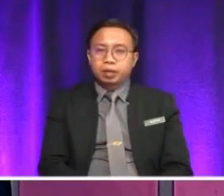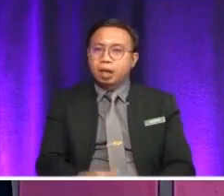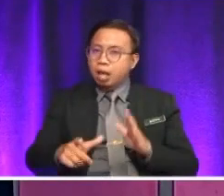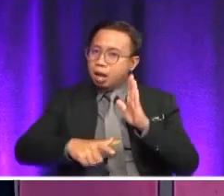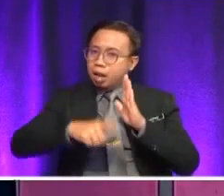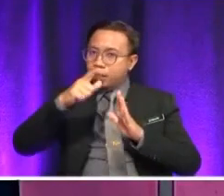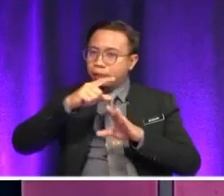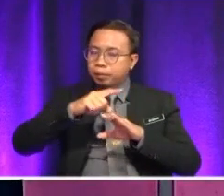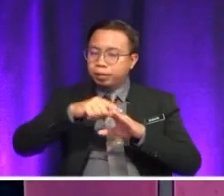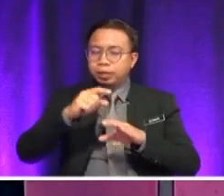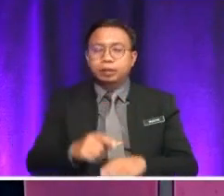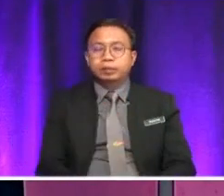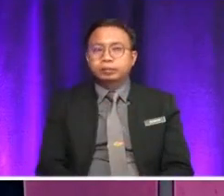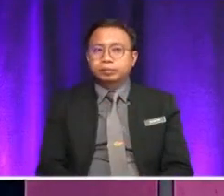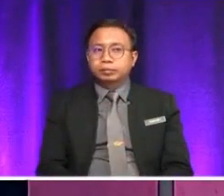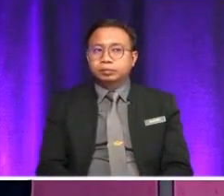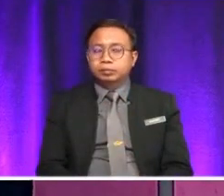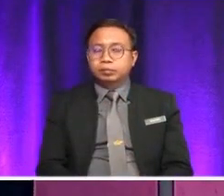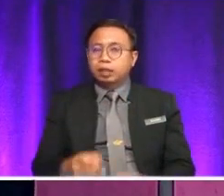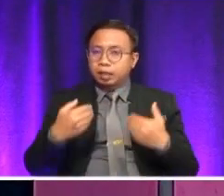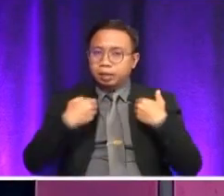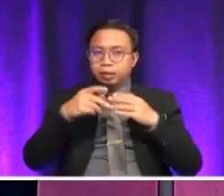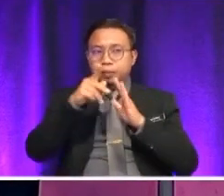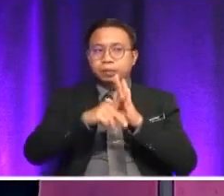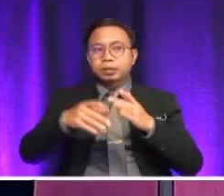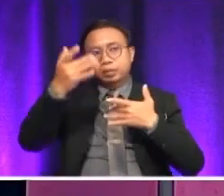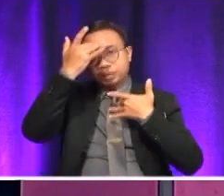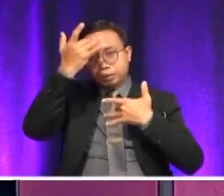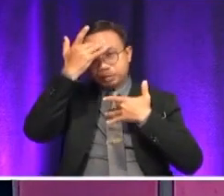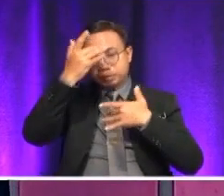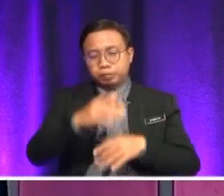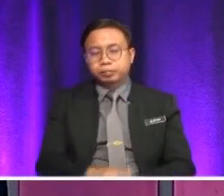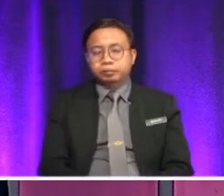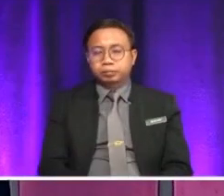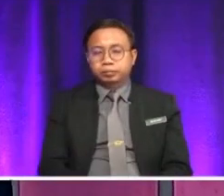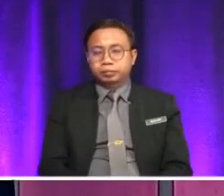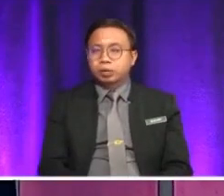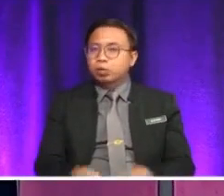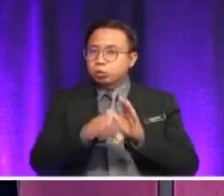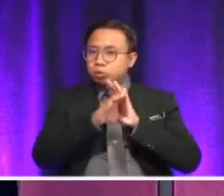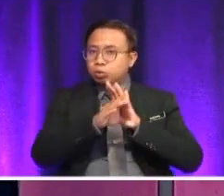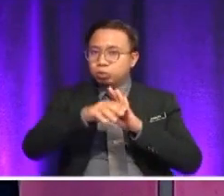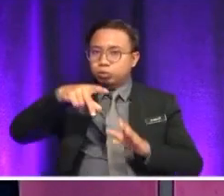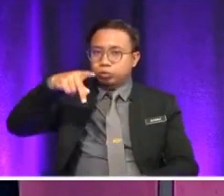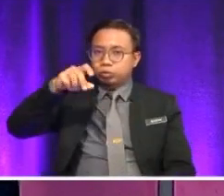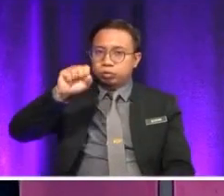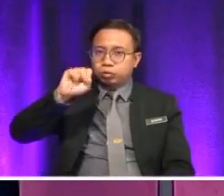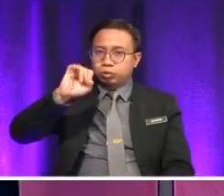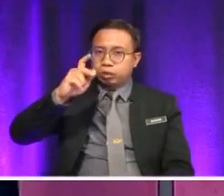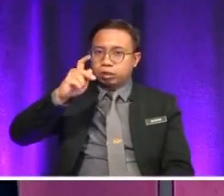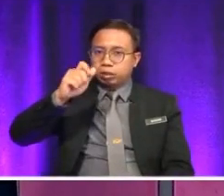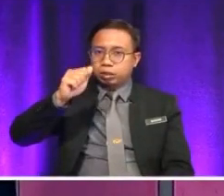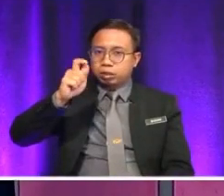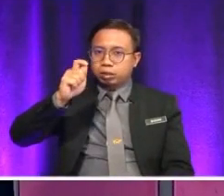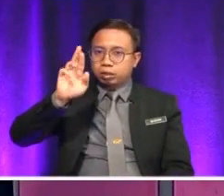dia memang ada penyakit ataupun pesakit. Selalunya kalau macam orang-orang psikiatris, dia akan